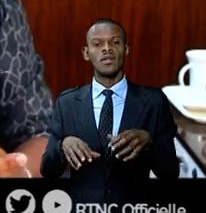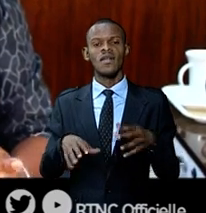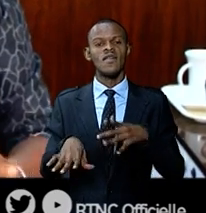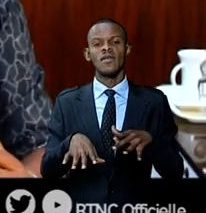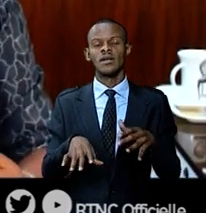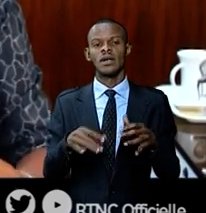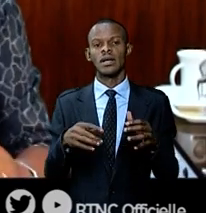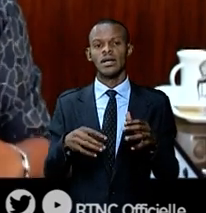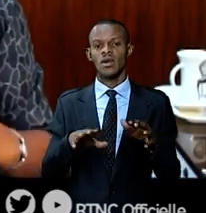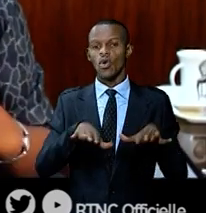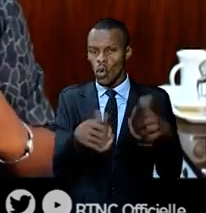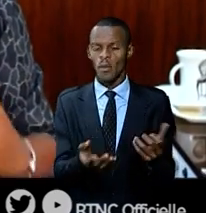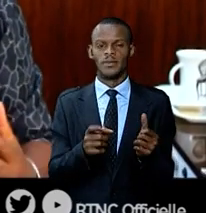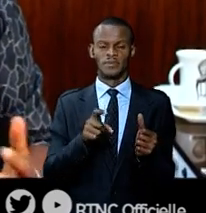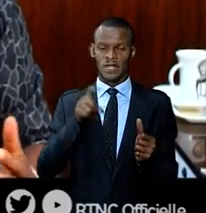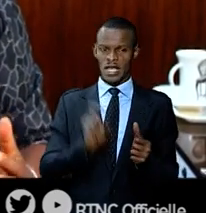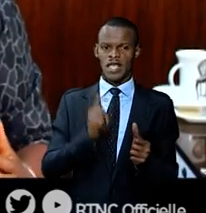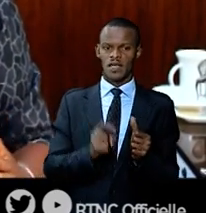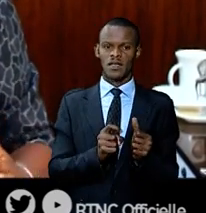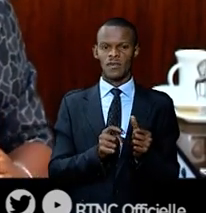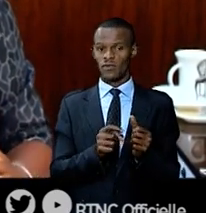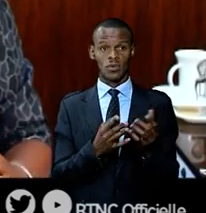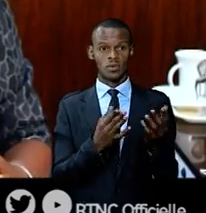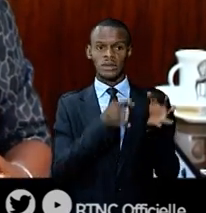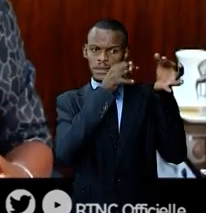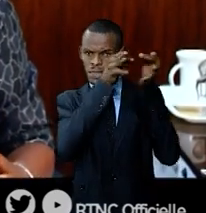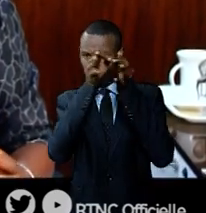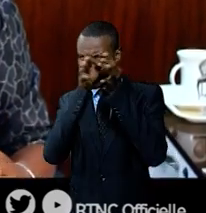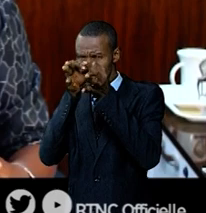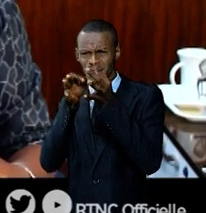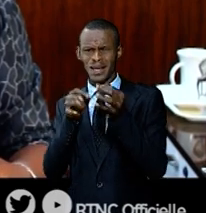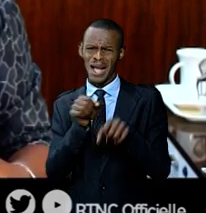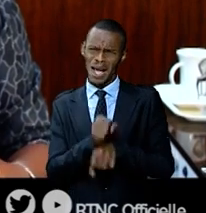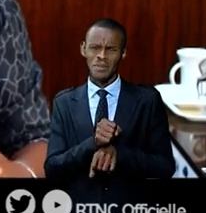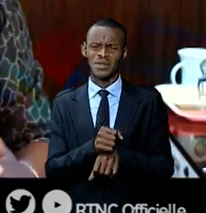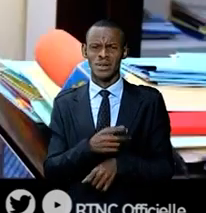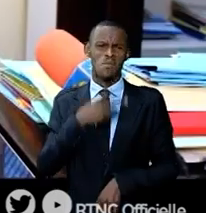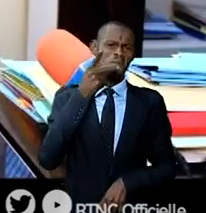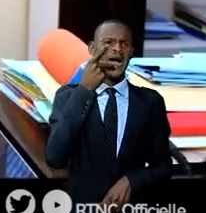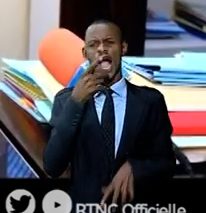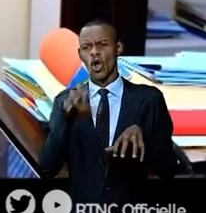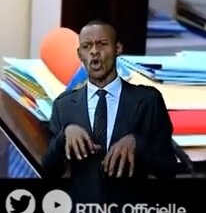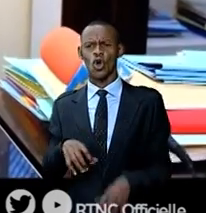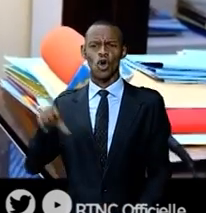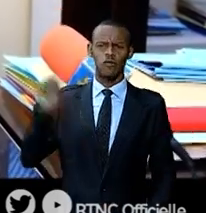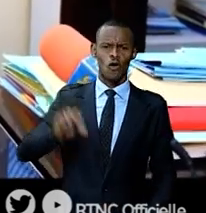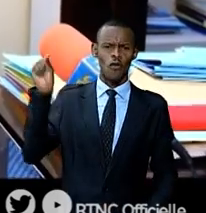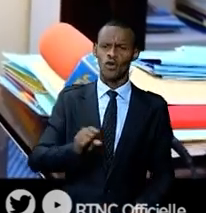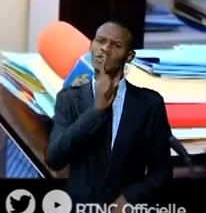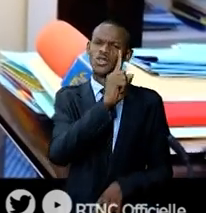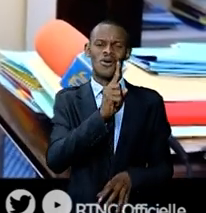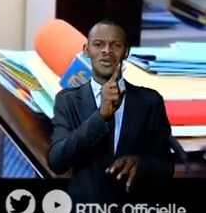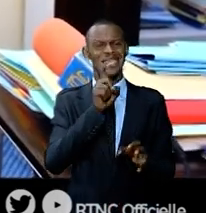RDC, donner le côté positif de la RDC. Le secteur du